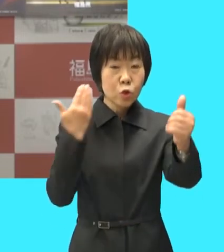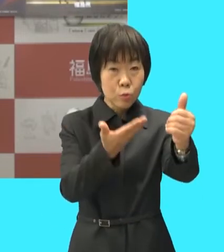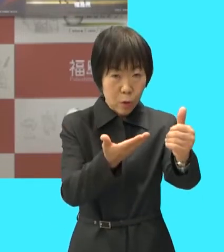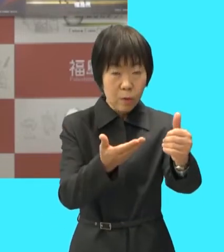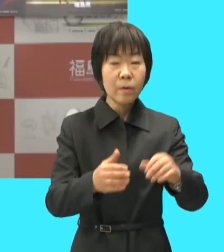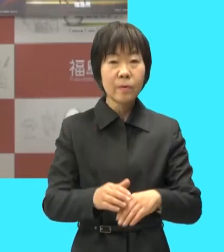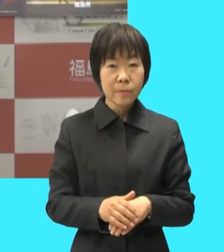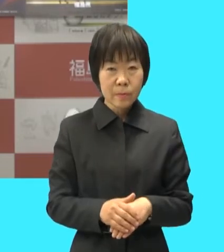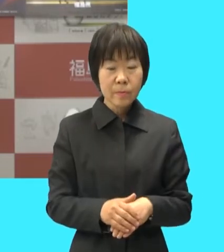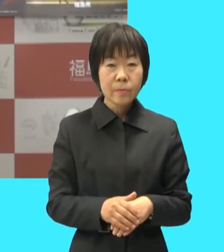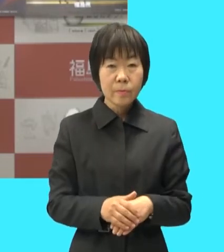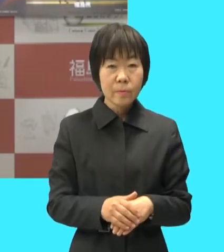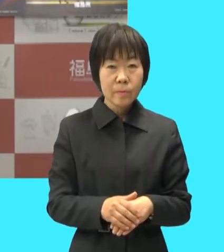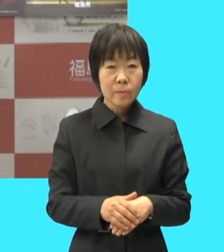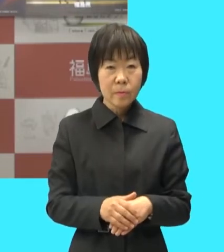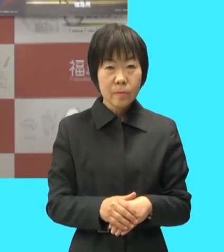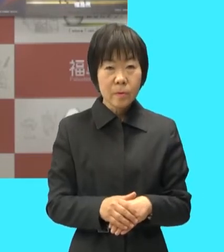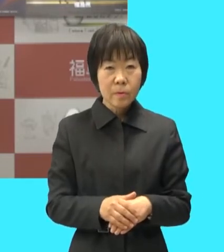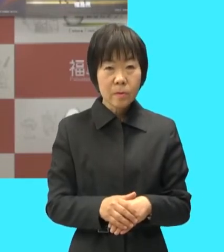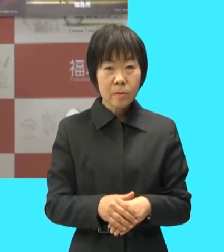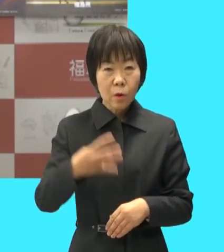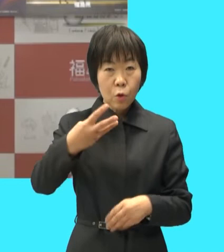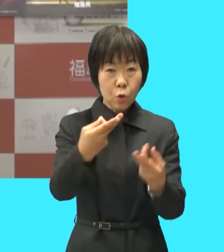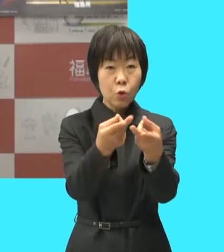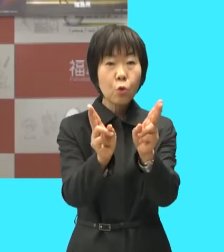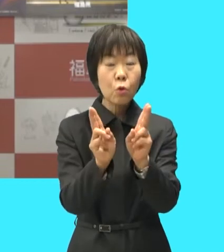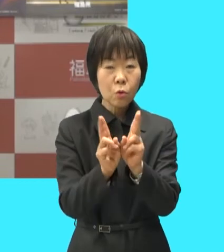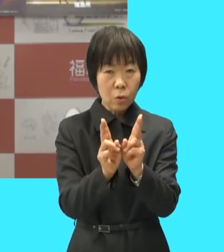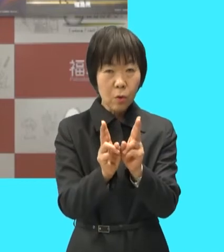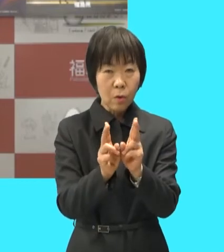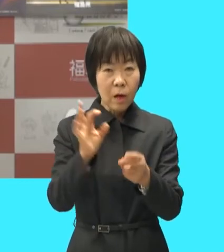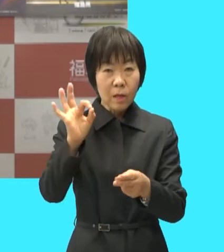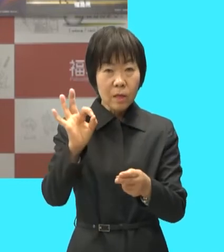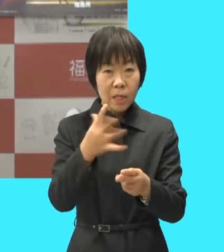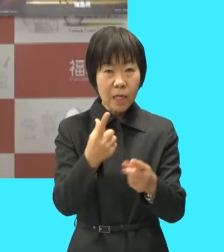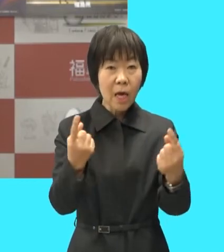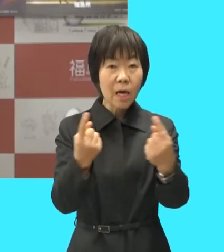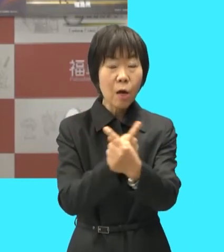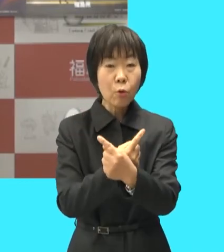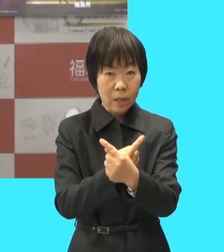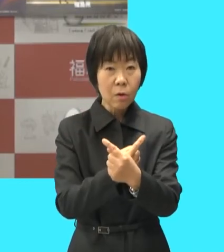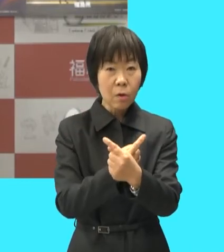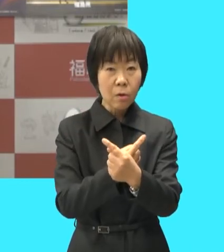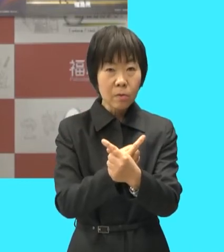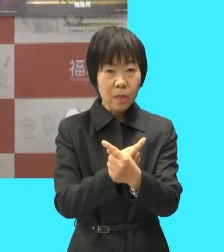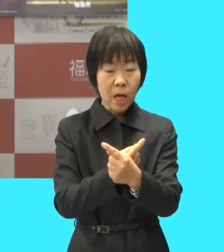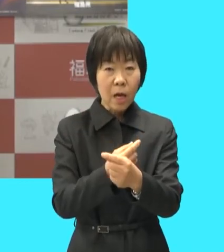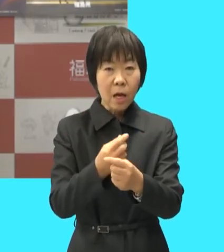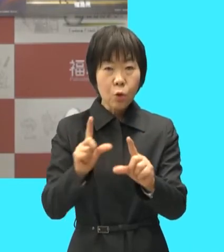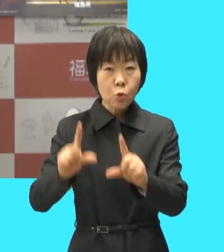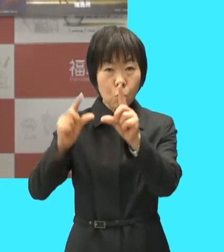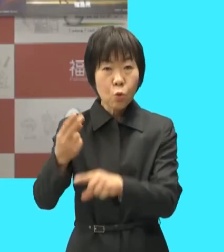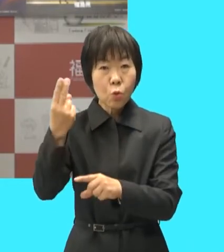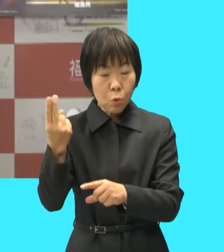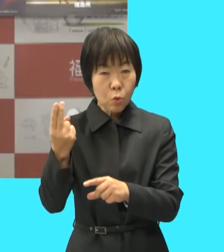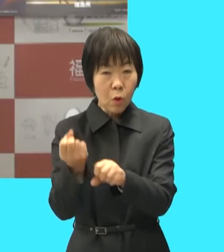知事おはようございます。福島中央テレビ席です。与党の、税制大綱で、都の税収の再